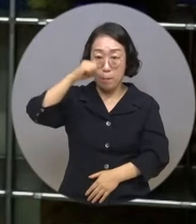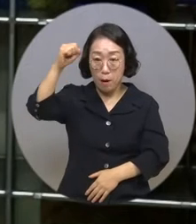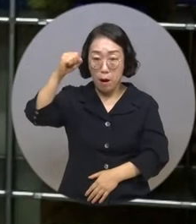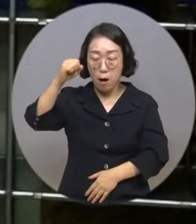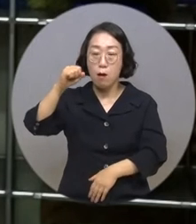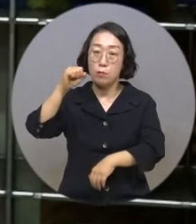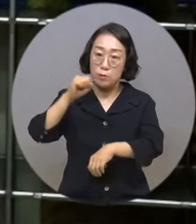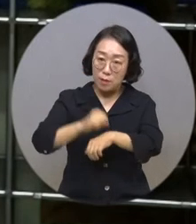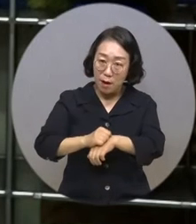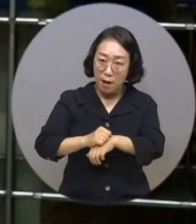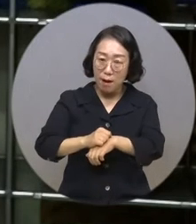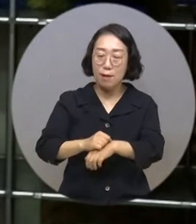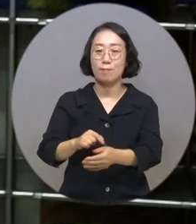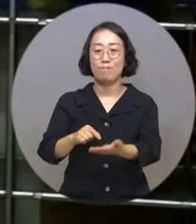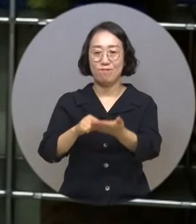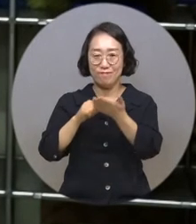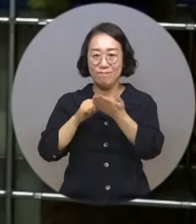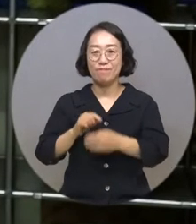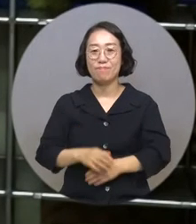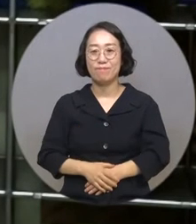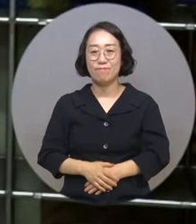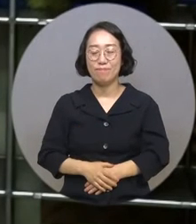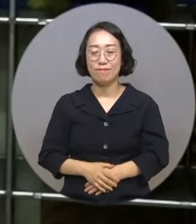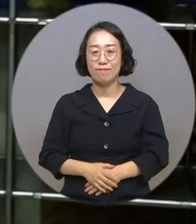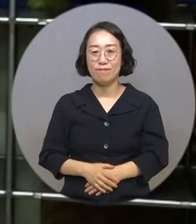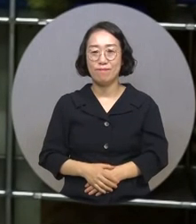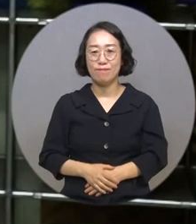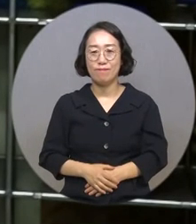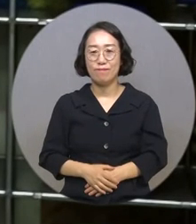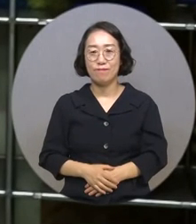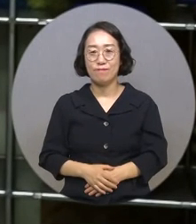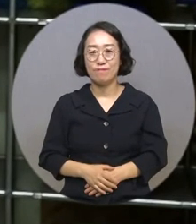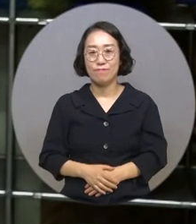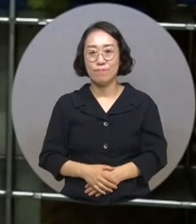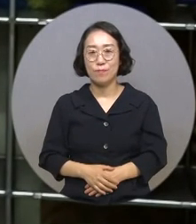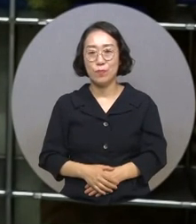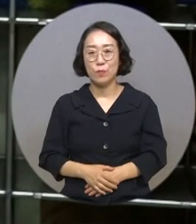선수를 배출하고 있어 주목을 받고 있습니다. 국제TV 뉴스 문경화입니다.